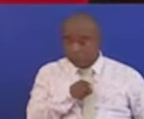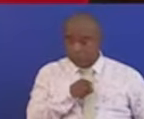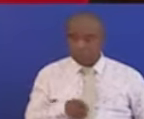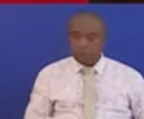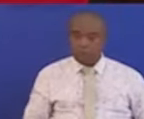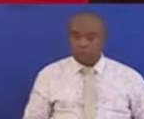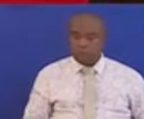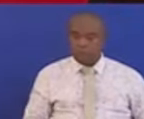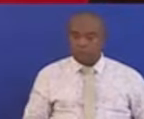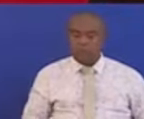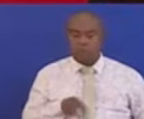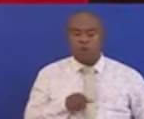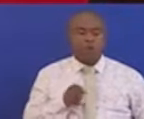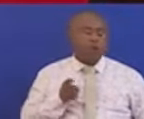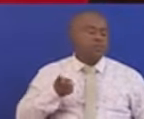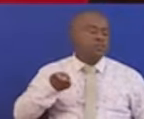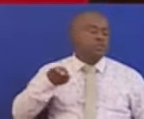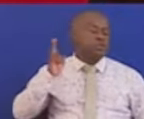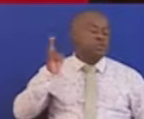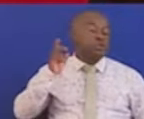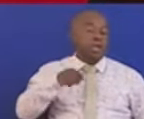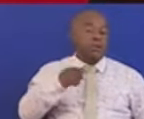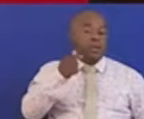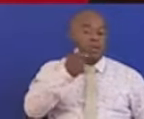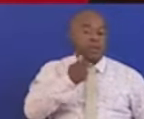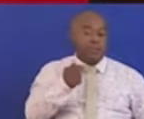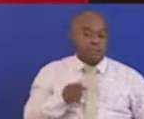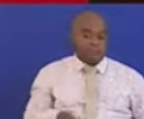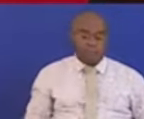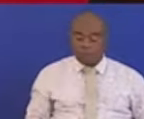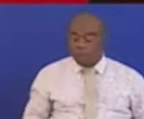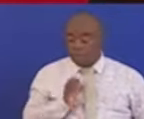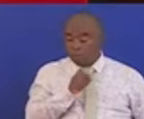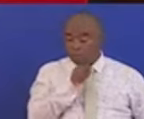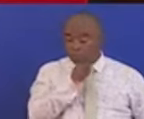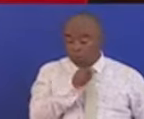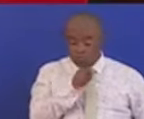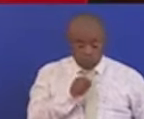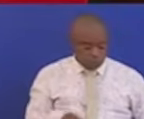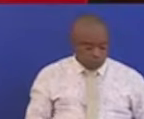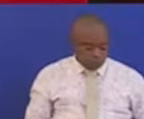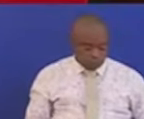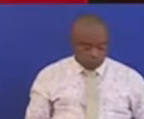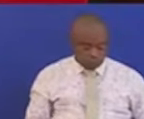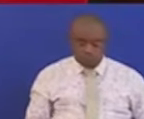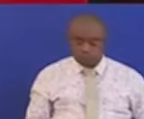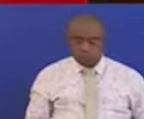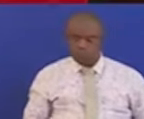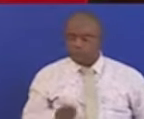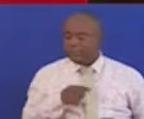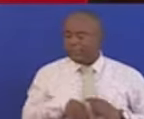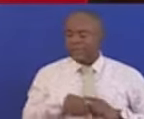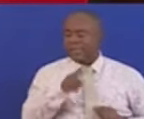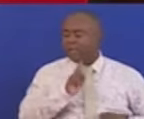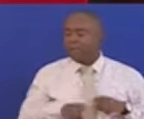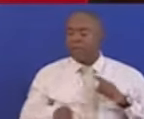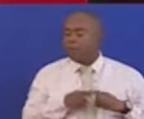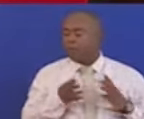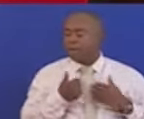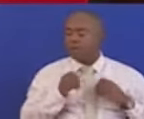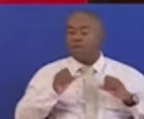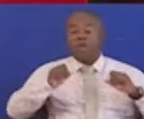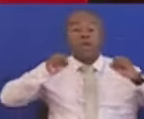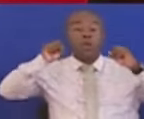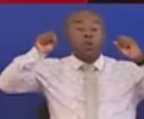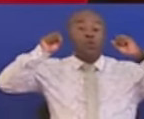yeki ni Ya kih istoria katika nchi hii mko wa tabora MH eshima mwen yeki katika mapan Ya kupan uhuru